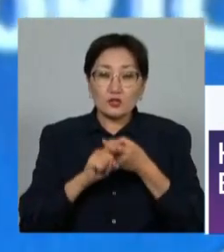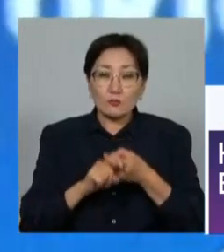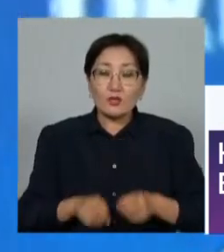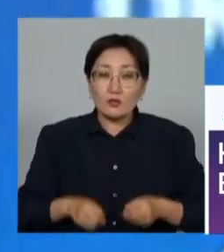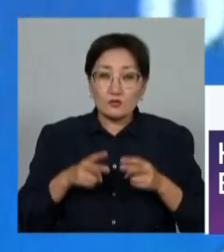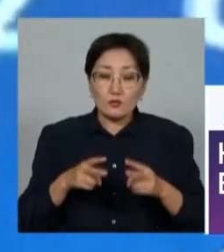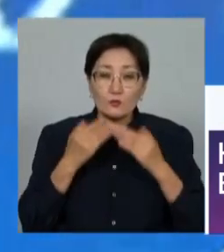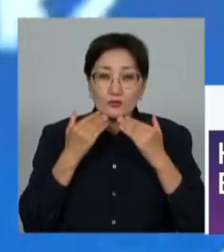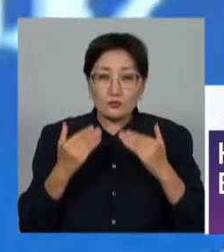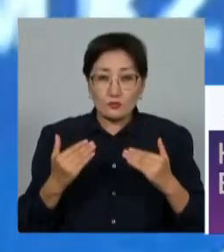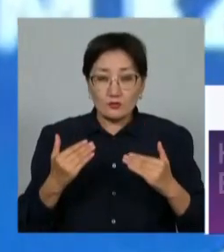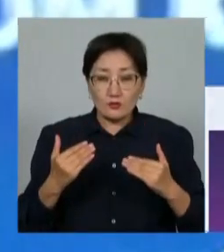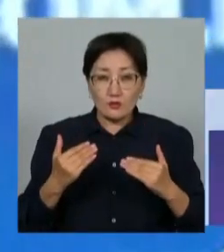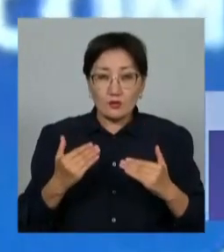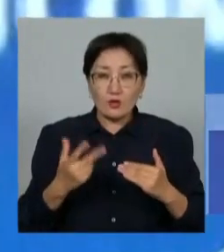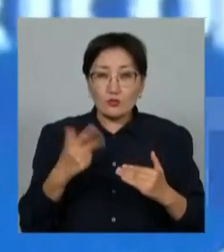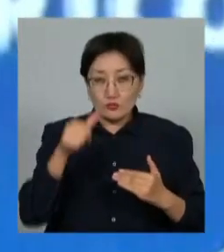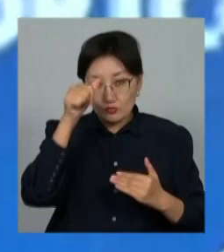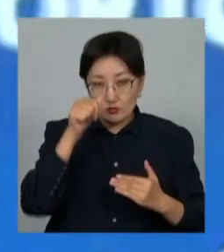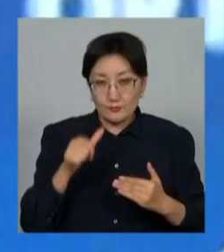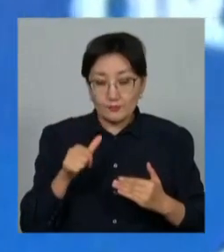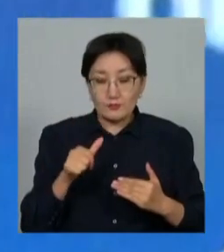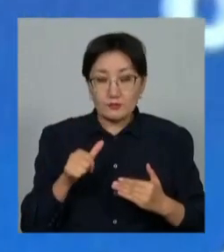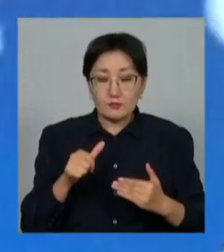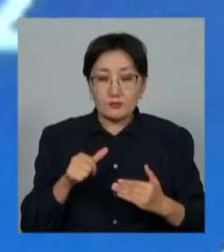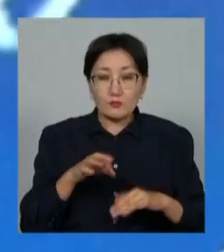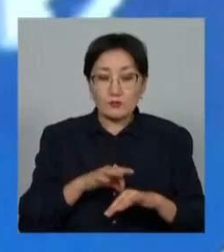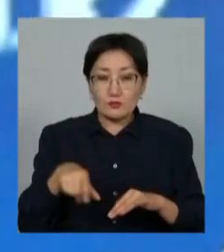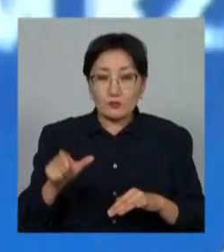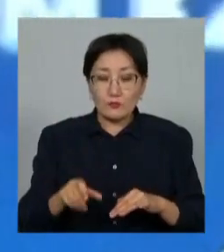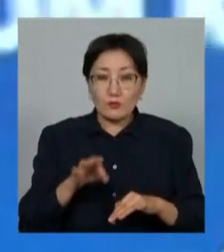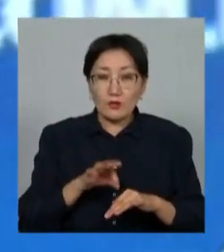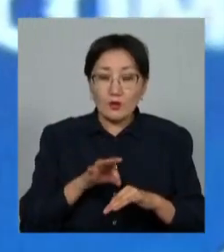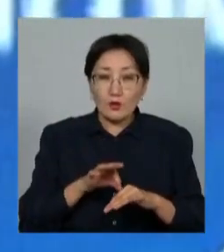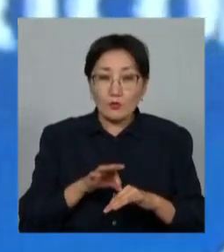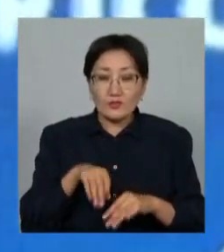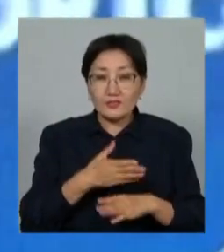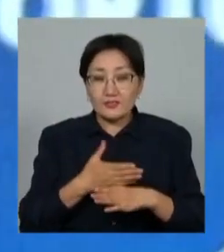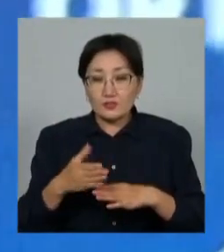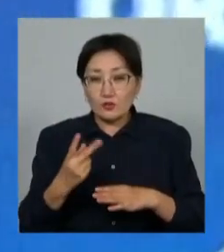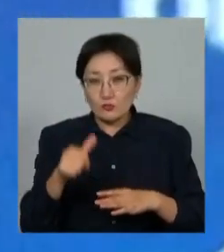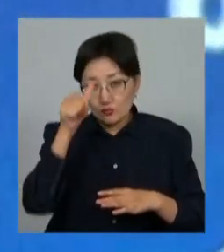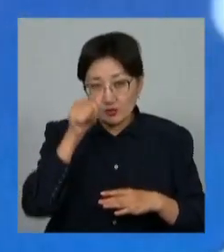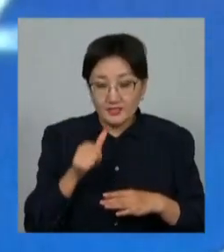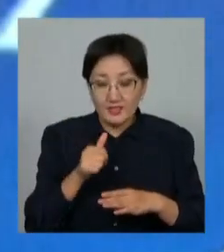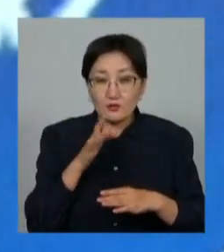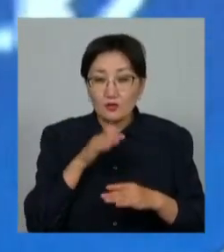қауіптілігі соңғы үш айдан науқастың ауырып кеткенен кейінгі, үш айдан кейінгі